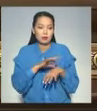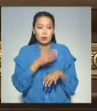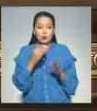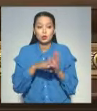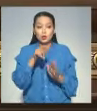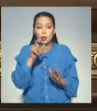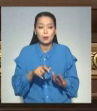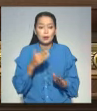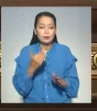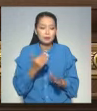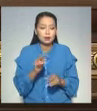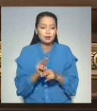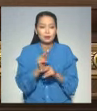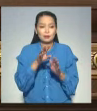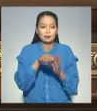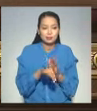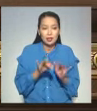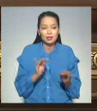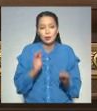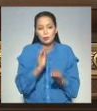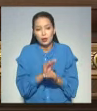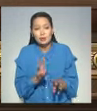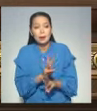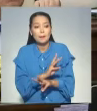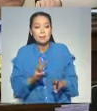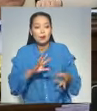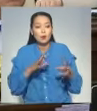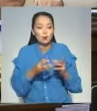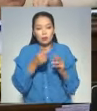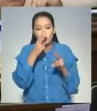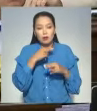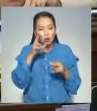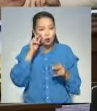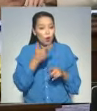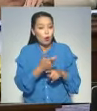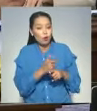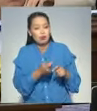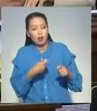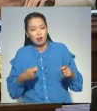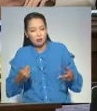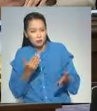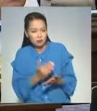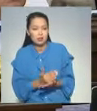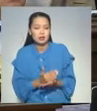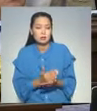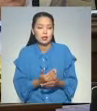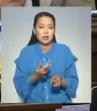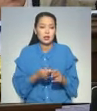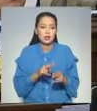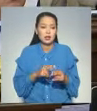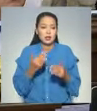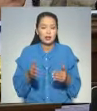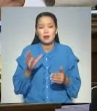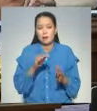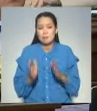Депутаттардың түзетулері мен толықтыруларына үкімет қорытындысын қарау мерзімі өте ұзақ. Бұны біз жыл сайын айтамыз. Белгіленген тәртіп